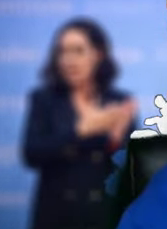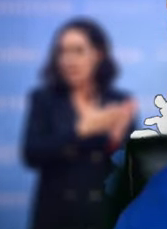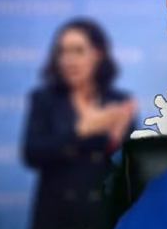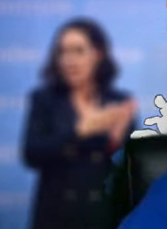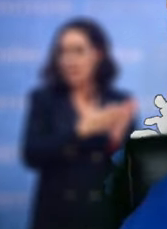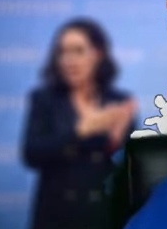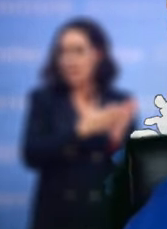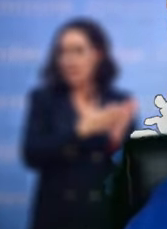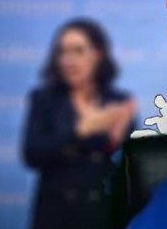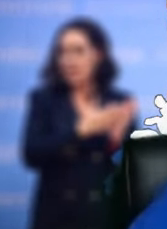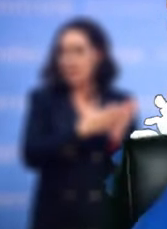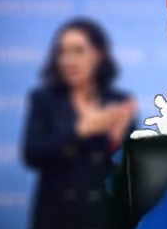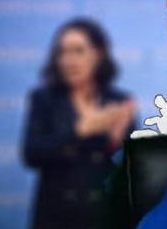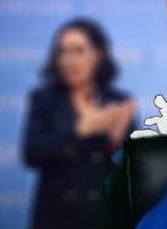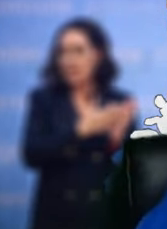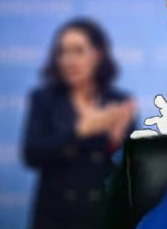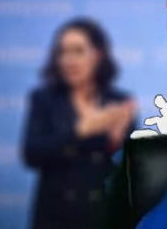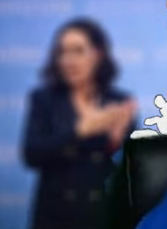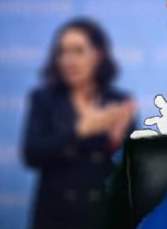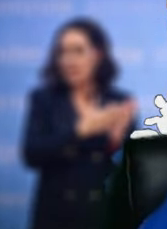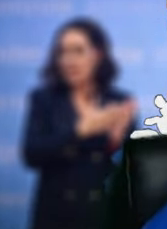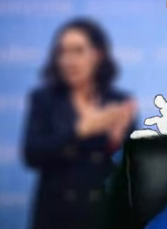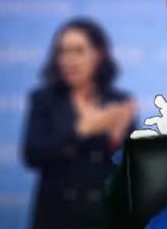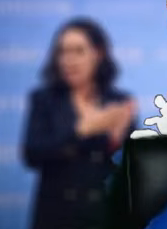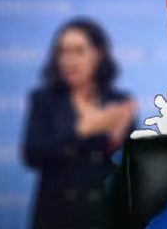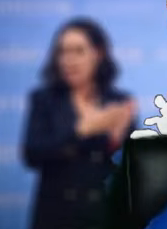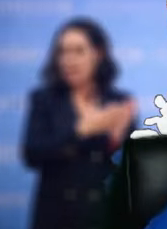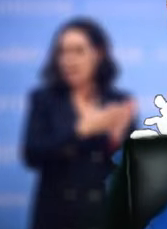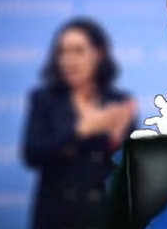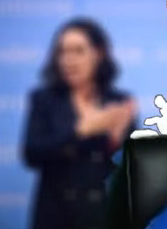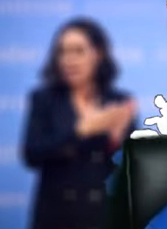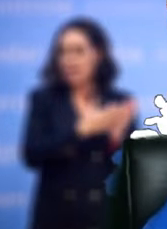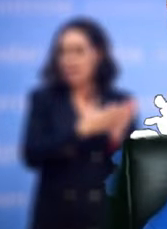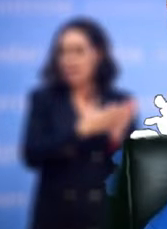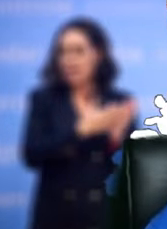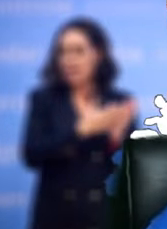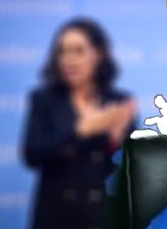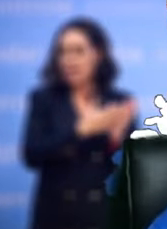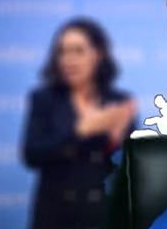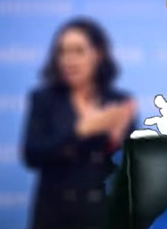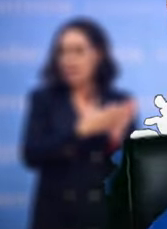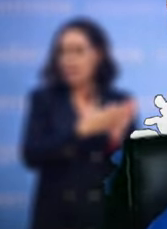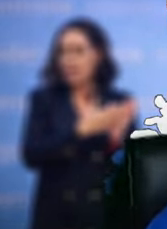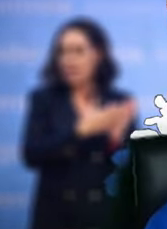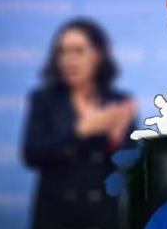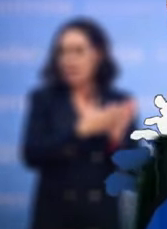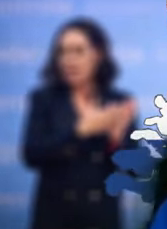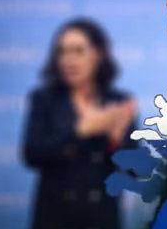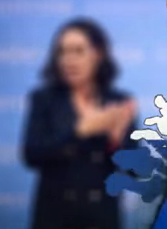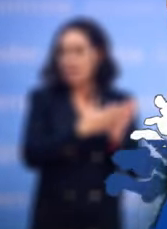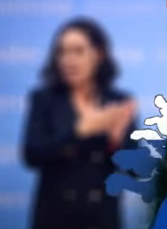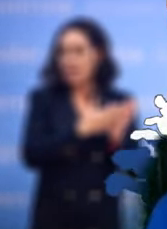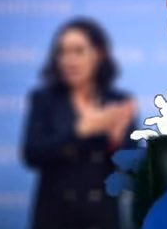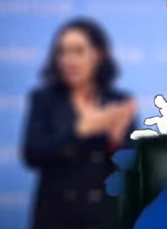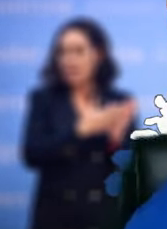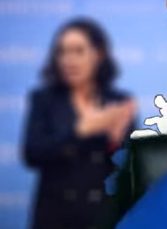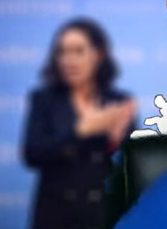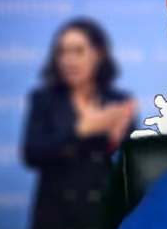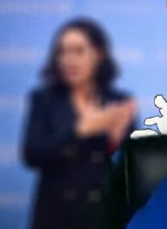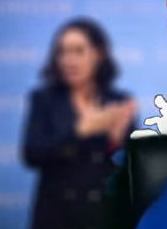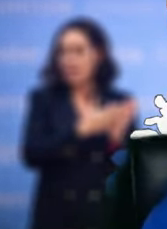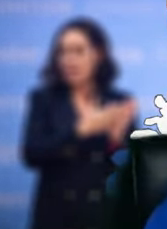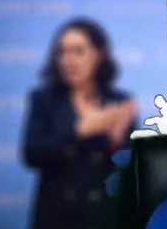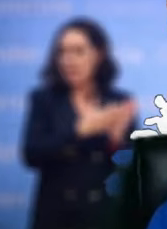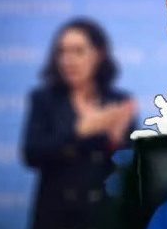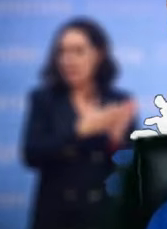vond ik wel een beetje bizar, zeg maar. Maar ja, het was een sombere kerst, laat eerlijk zijn.